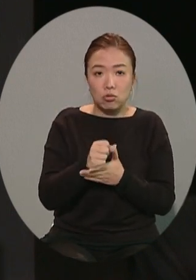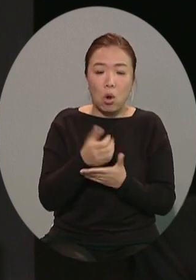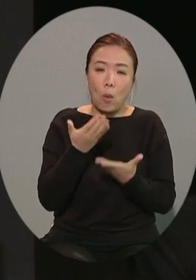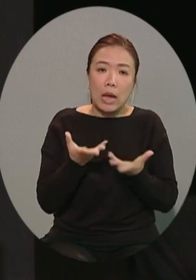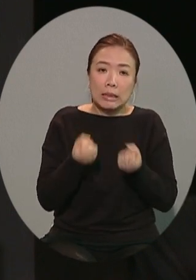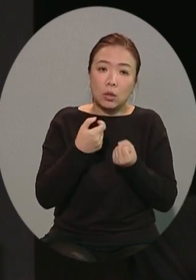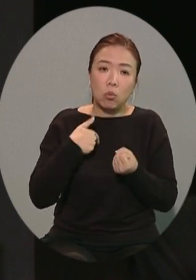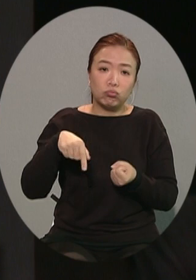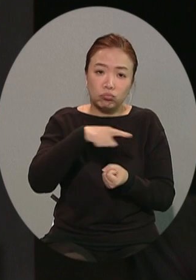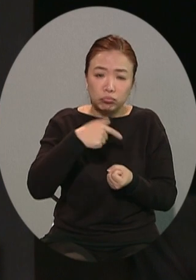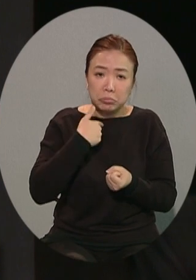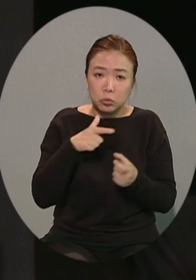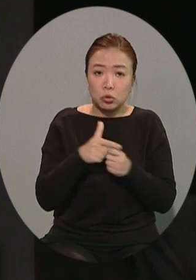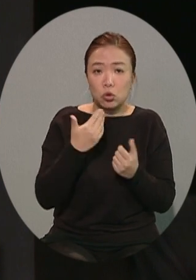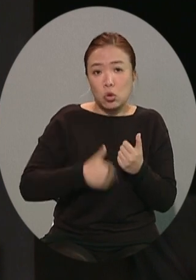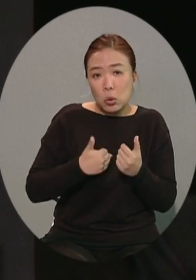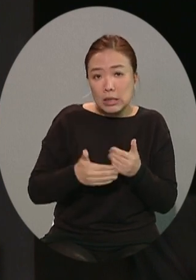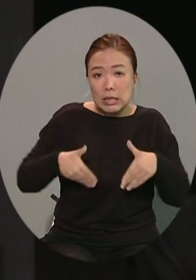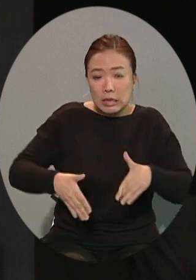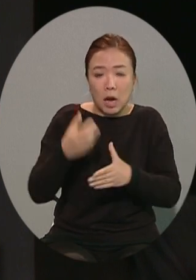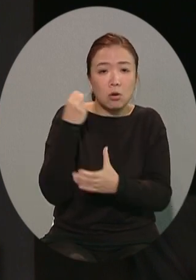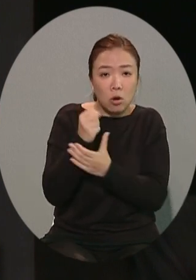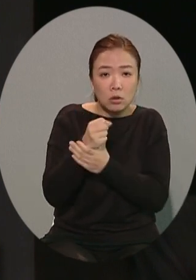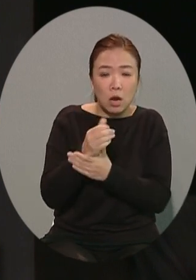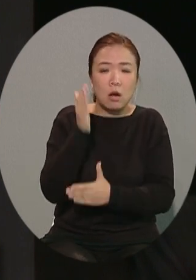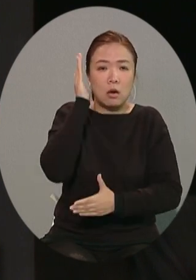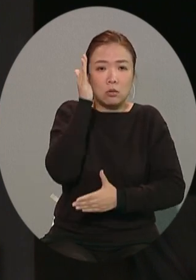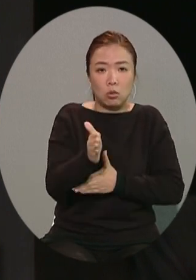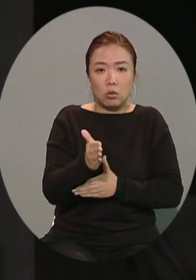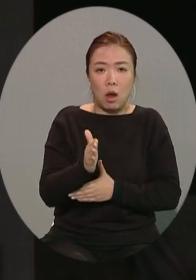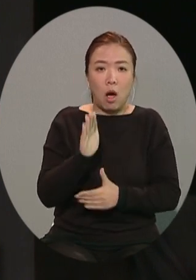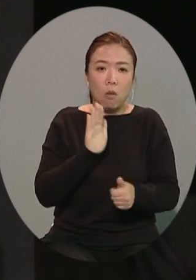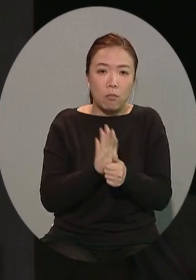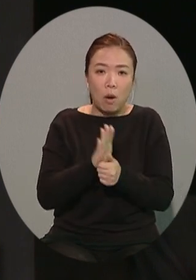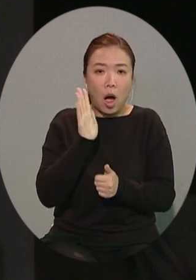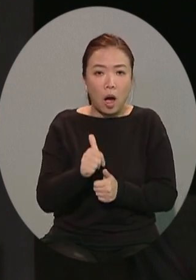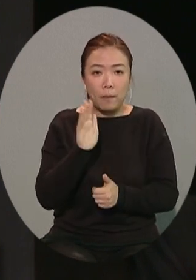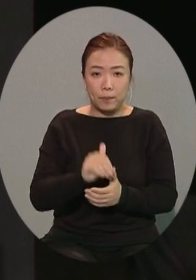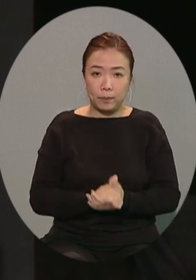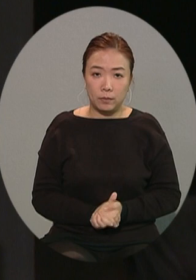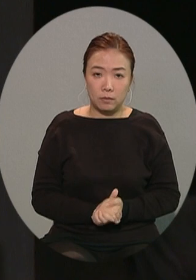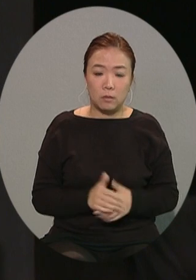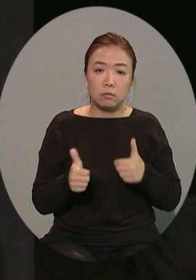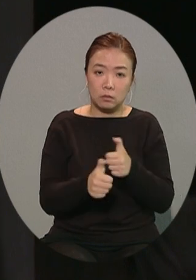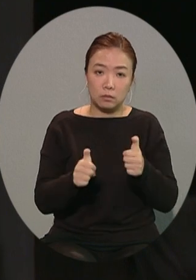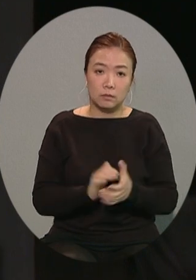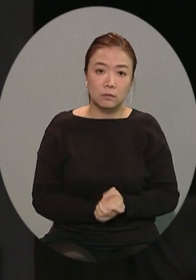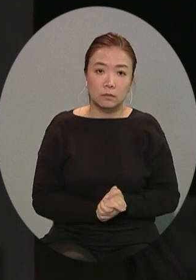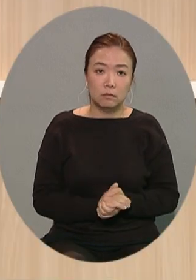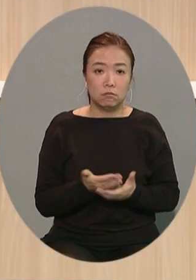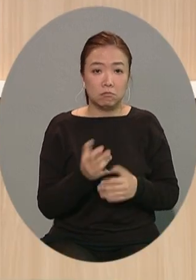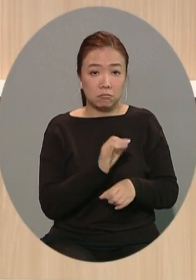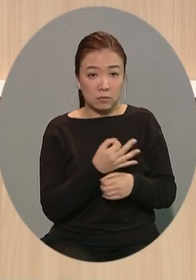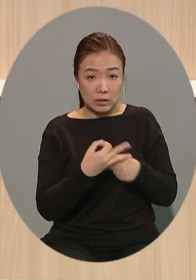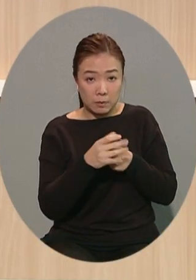應有嘅價值同埋公義。街頭嘅抗爭係最直接、最有效嘅辦法。多謝。 三號，你仲